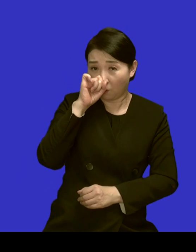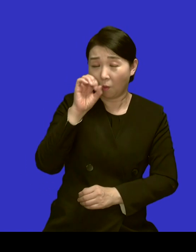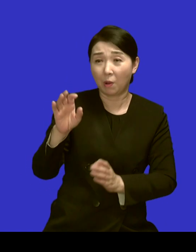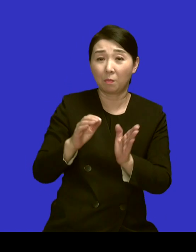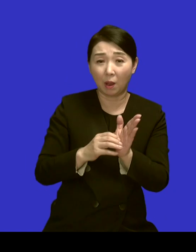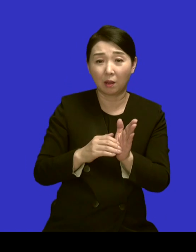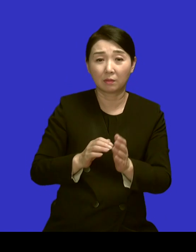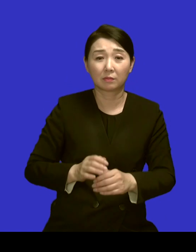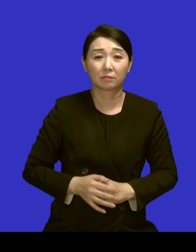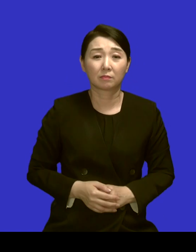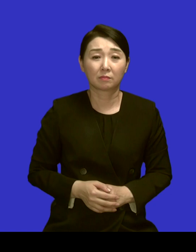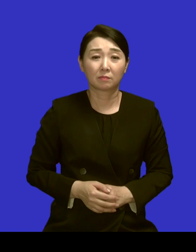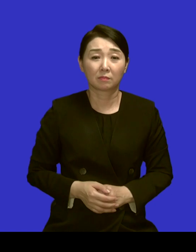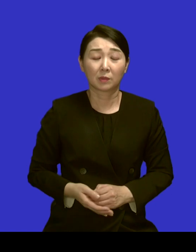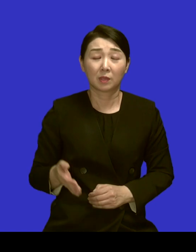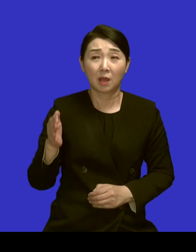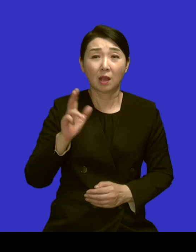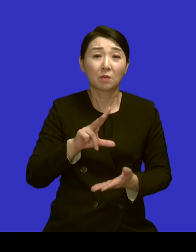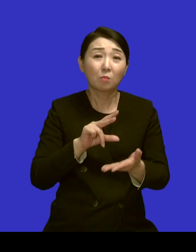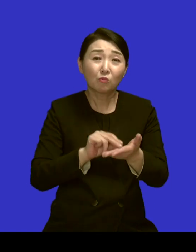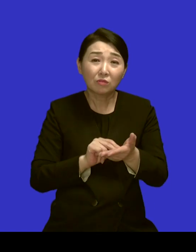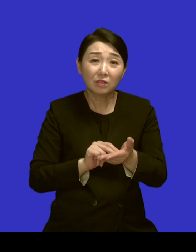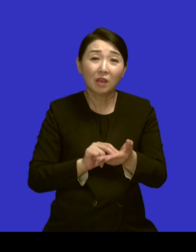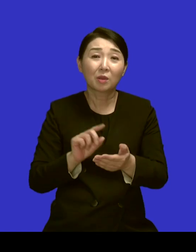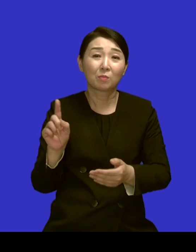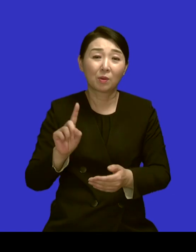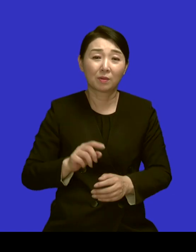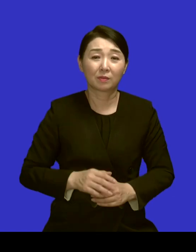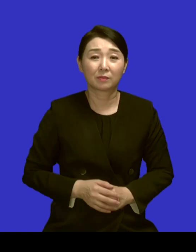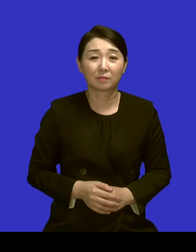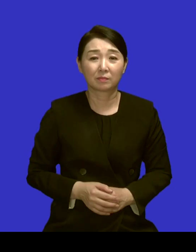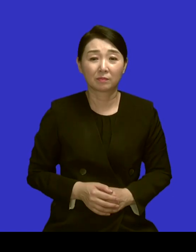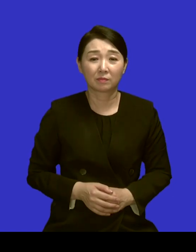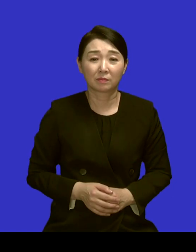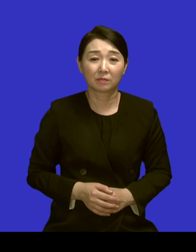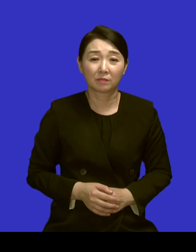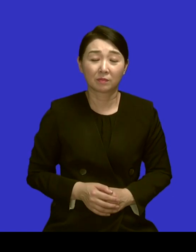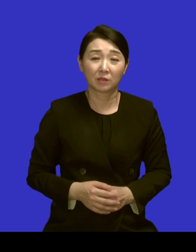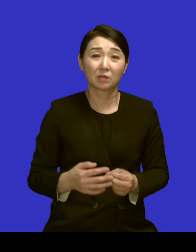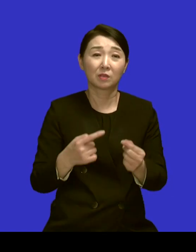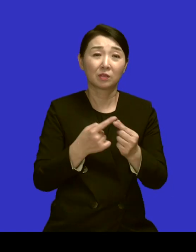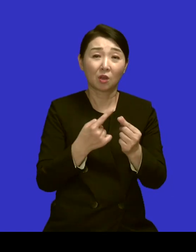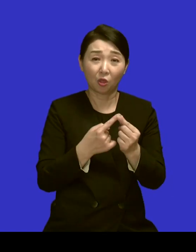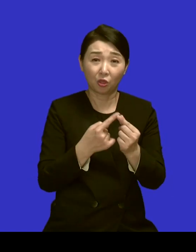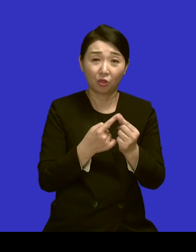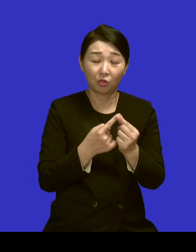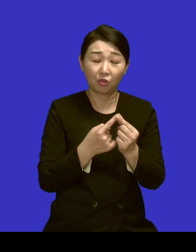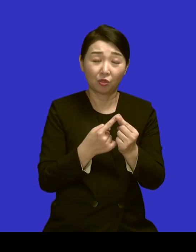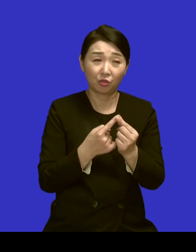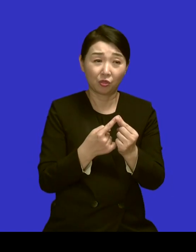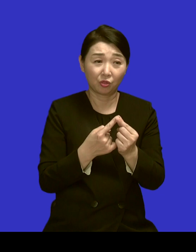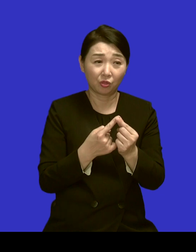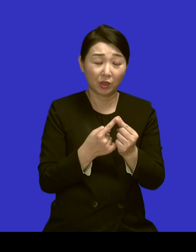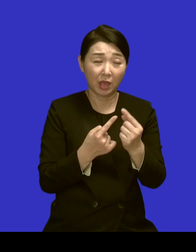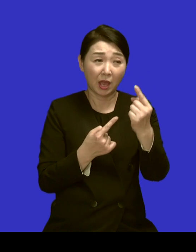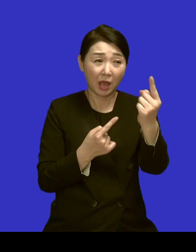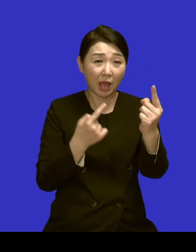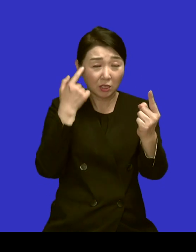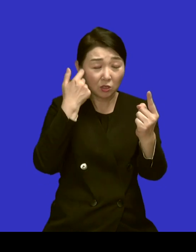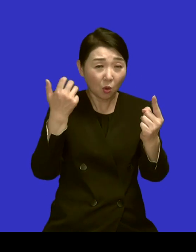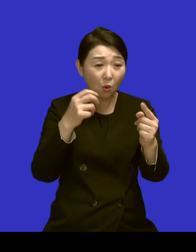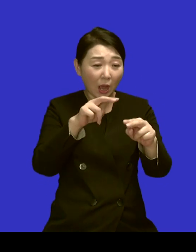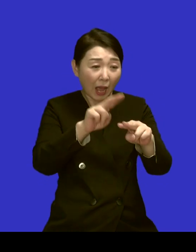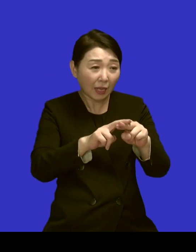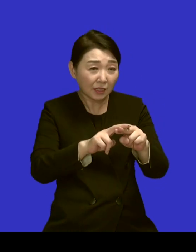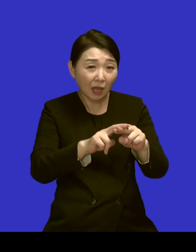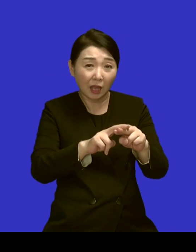PD님께서 갑자기 근데 전생에 문제가 있는 게 그 첫 대상이 전생에 아버지입니다 그러는